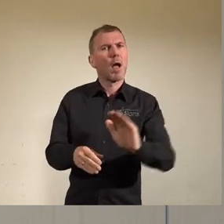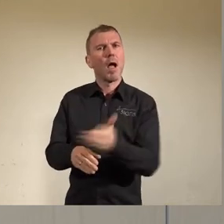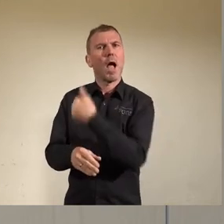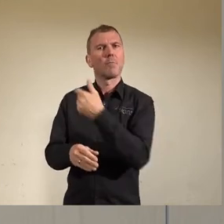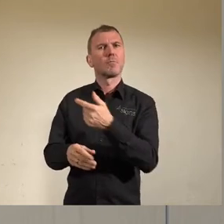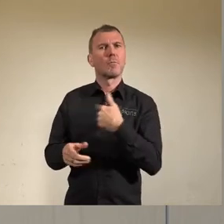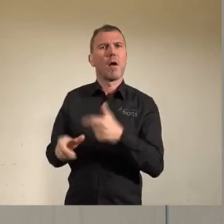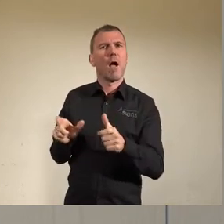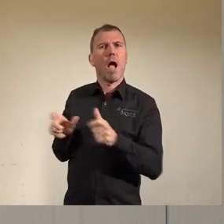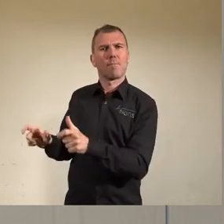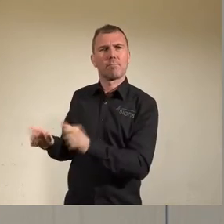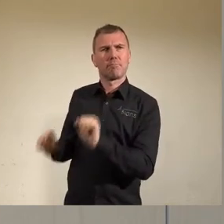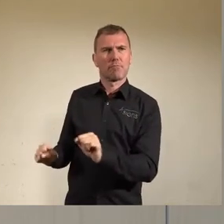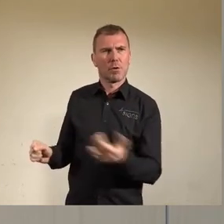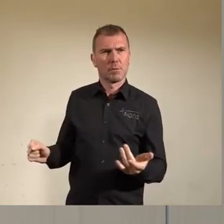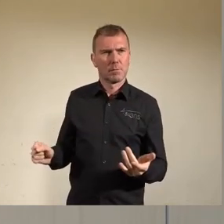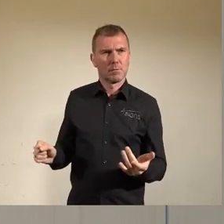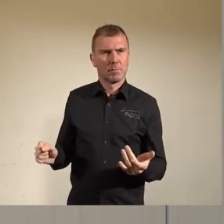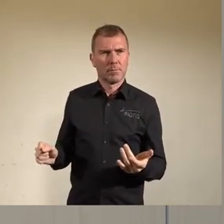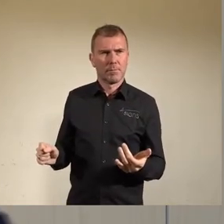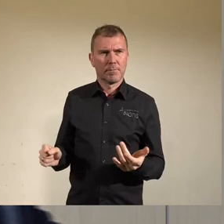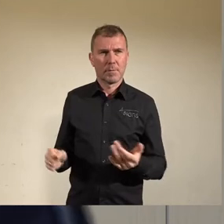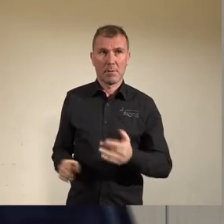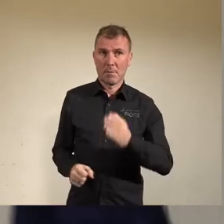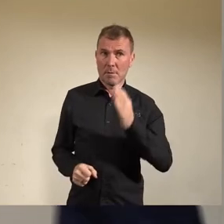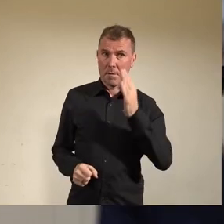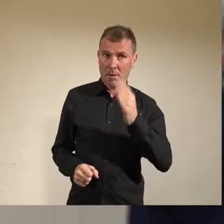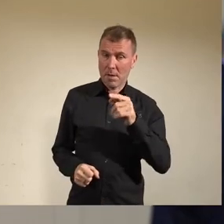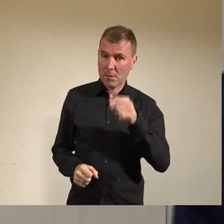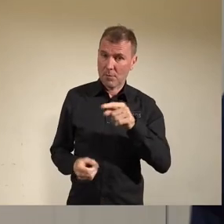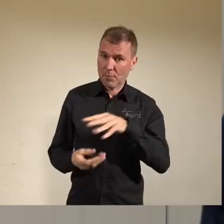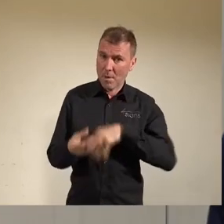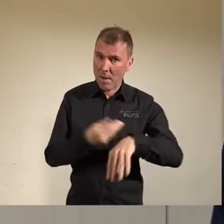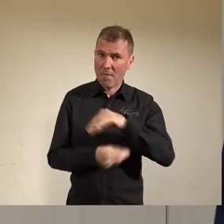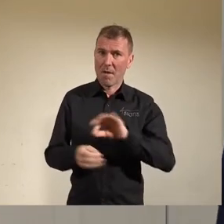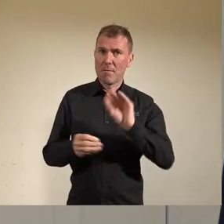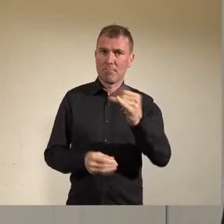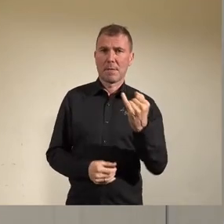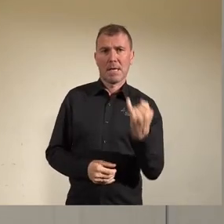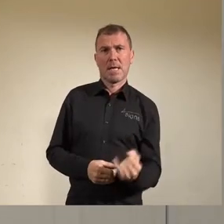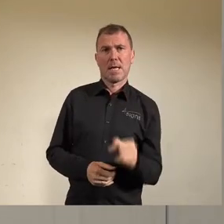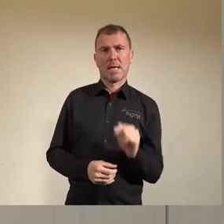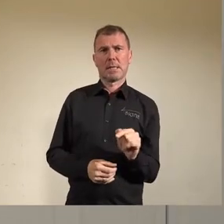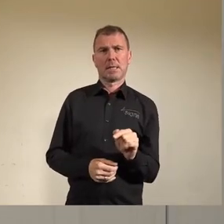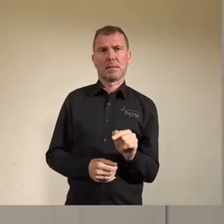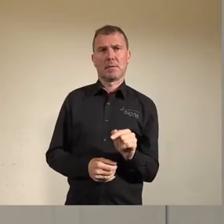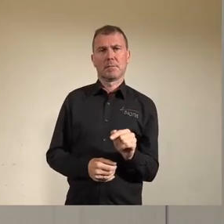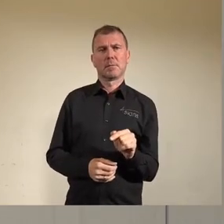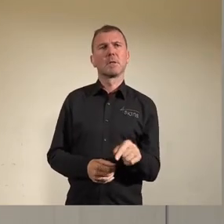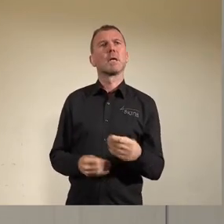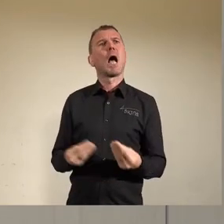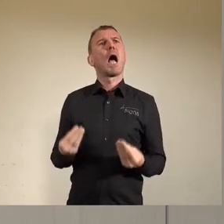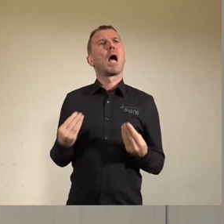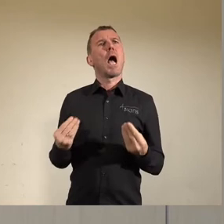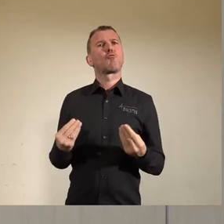konnten. Und auch und gerade für die Familien mit Kindern stellt die